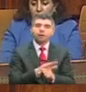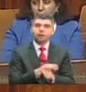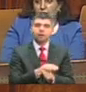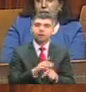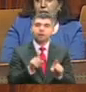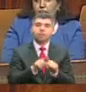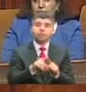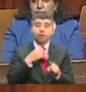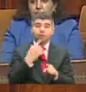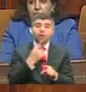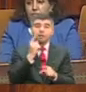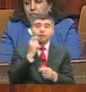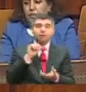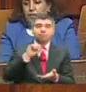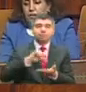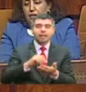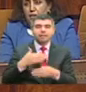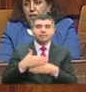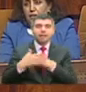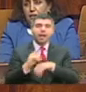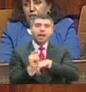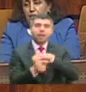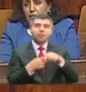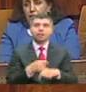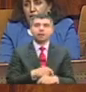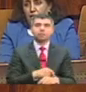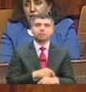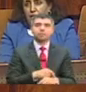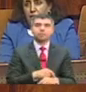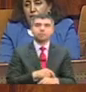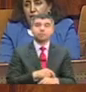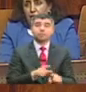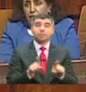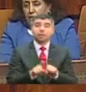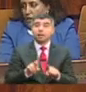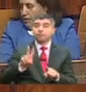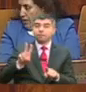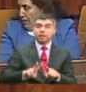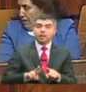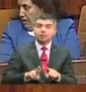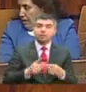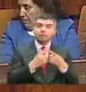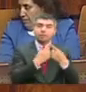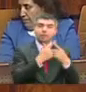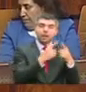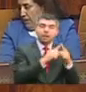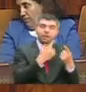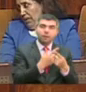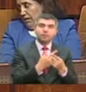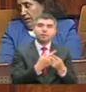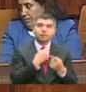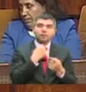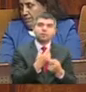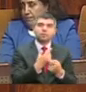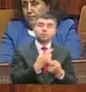نجرة، هذا الاقتضاد الكبير كيخلي مطلب ديال الملحقات الإعدادية أصبح